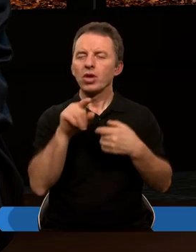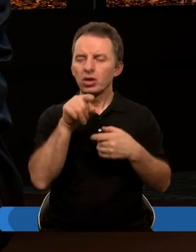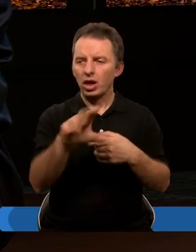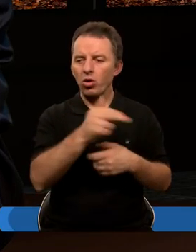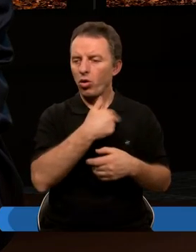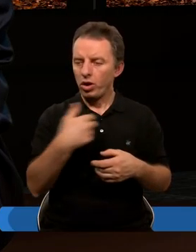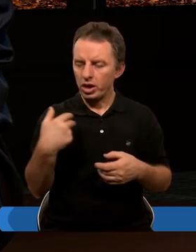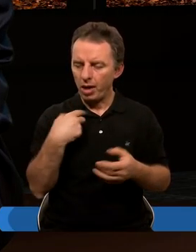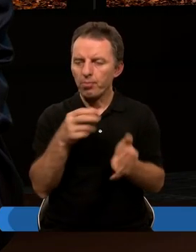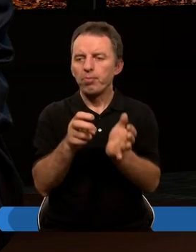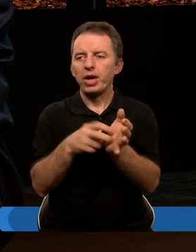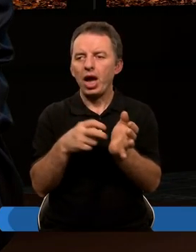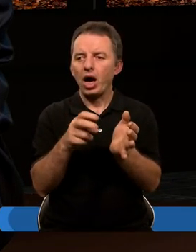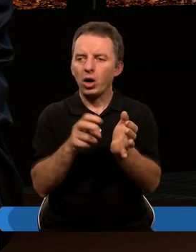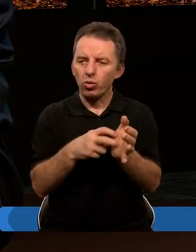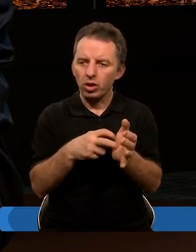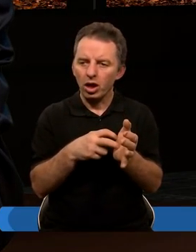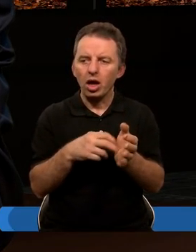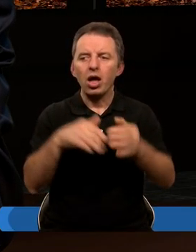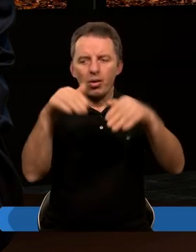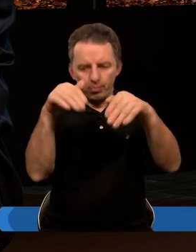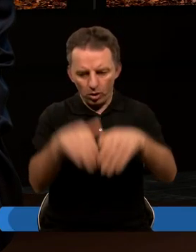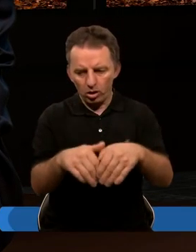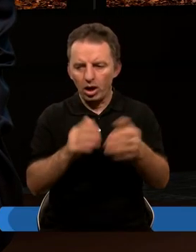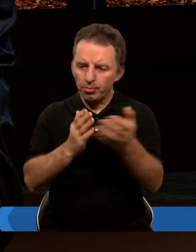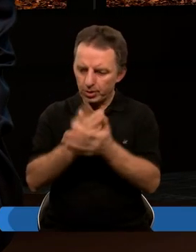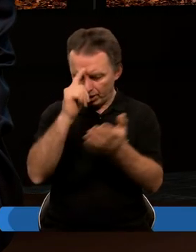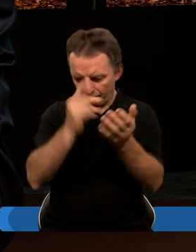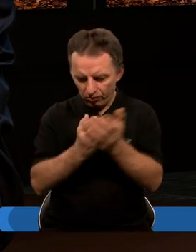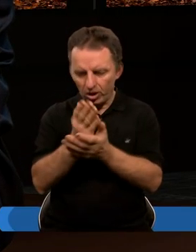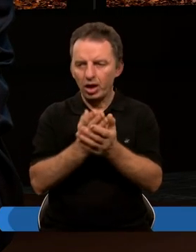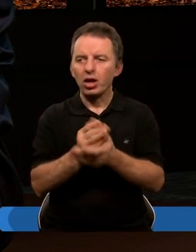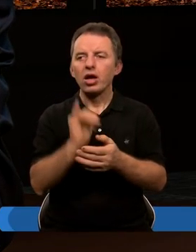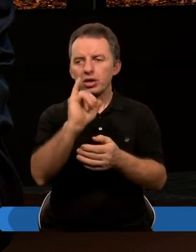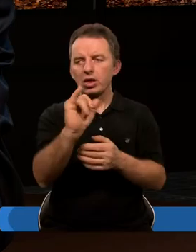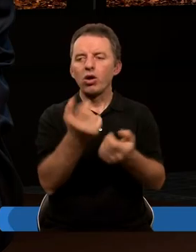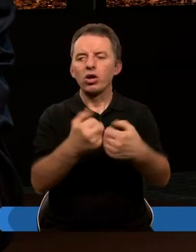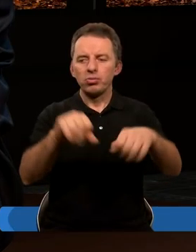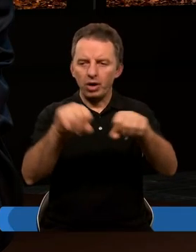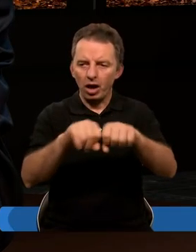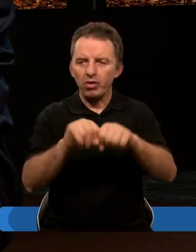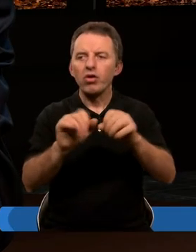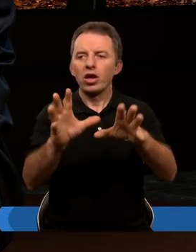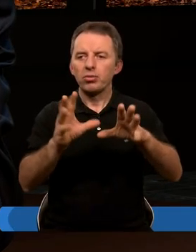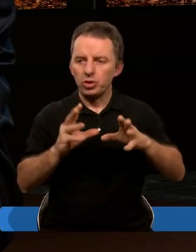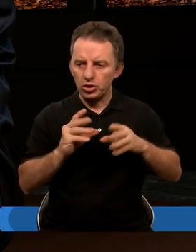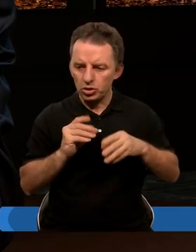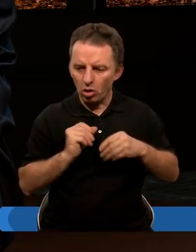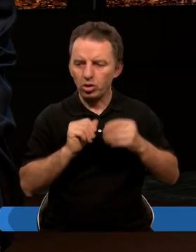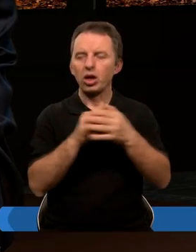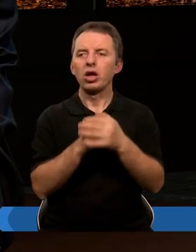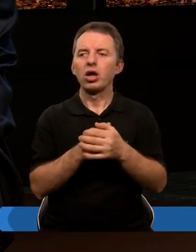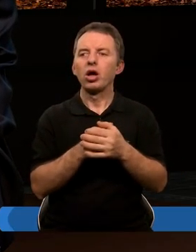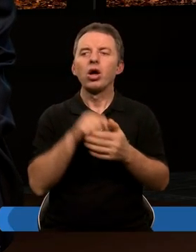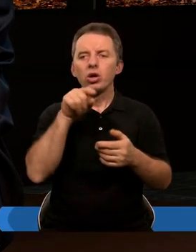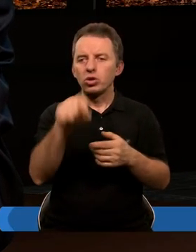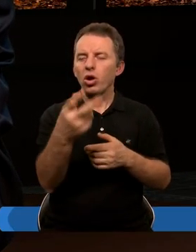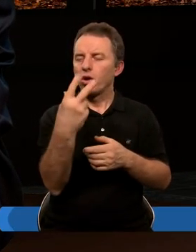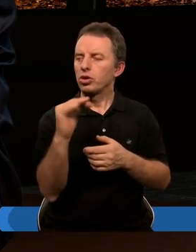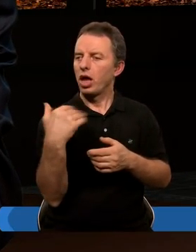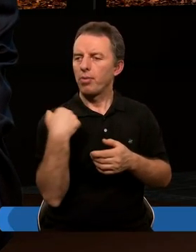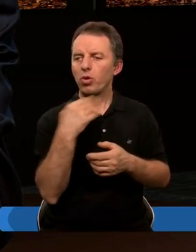brakuje, i możemy przez wiarę tą Jego sprawiedliwość przyjąć, ale to nie